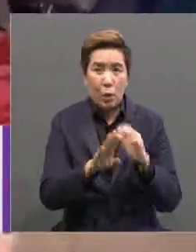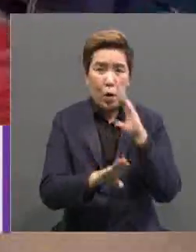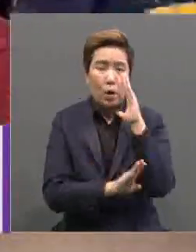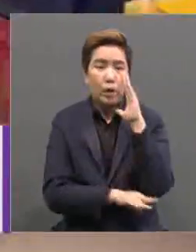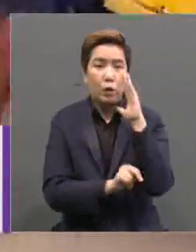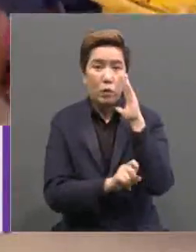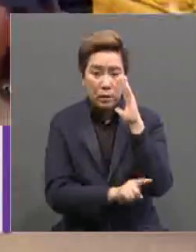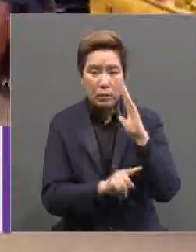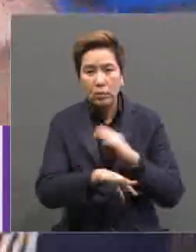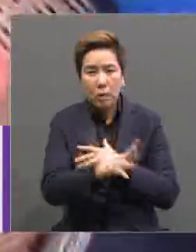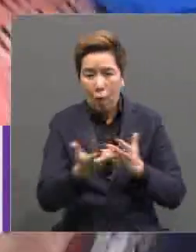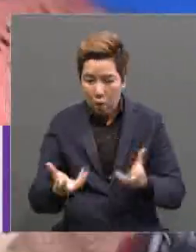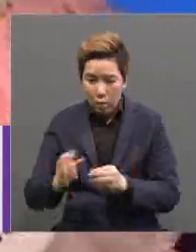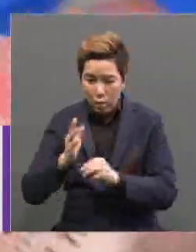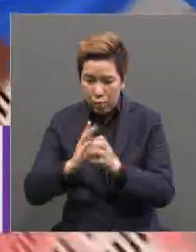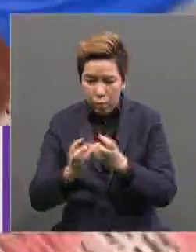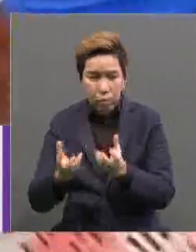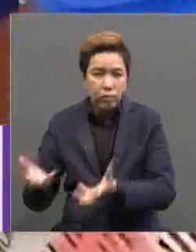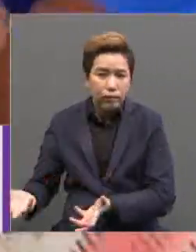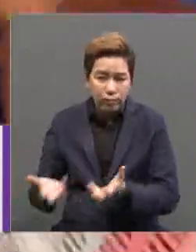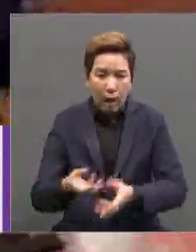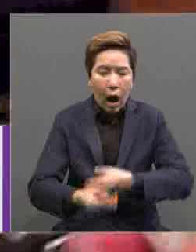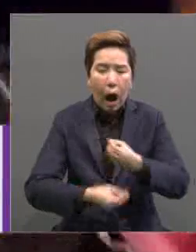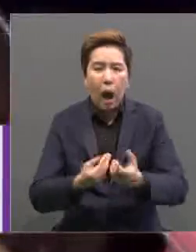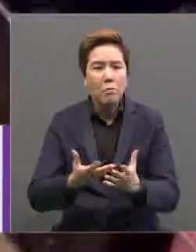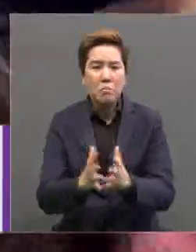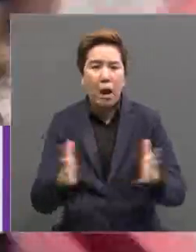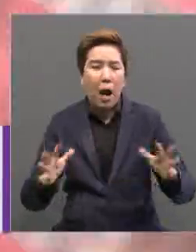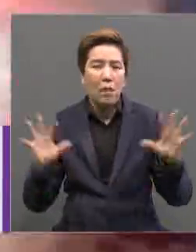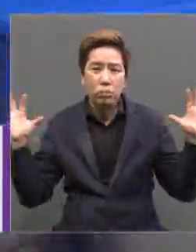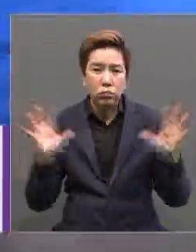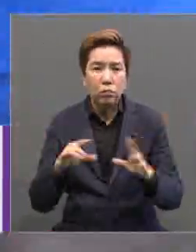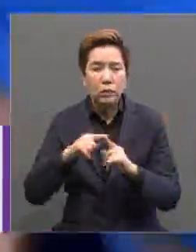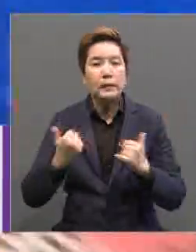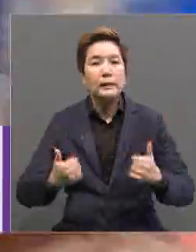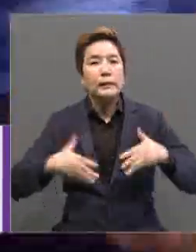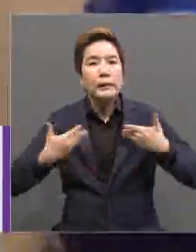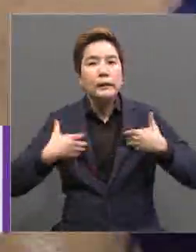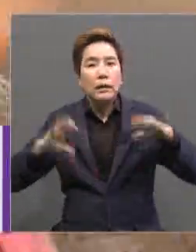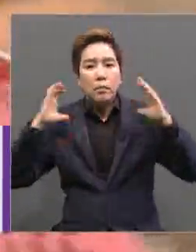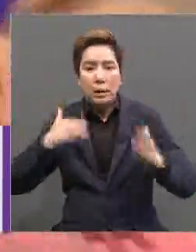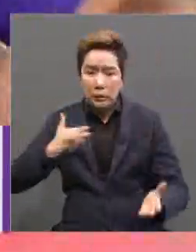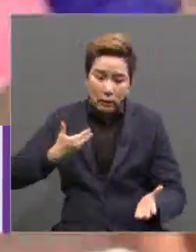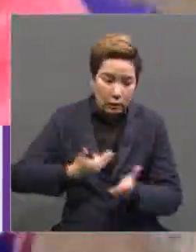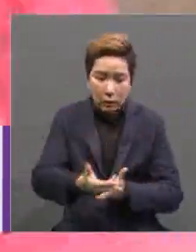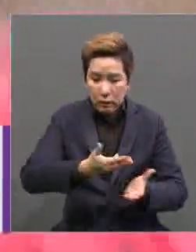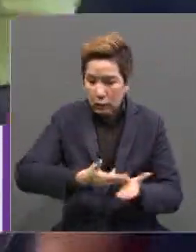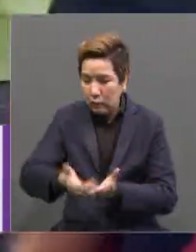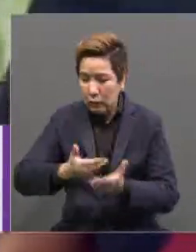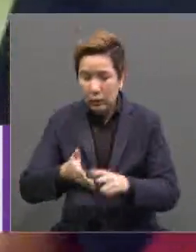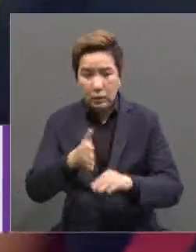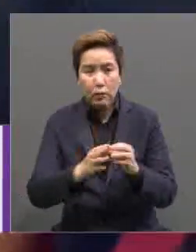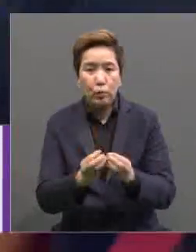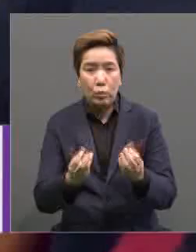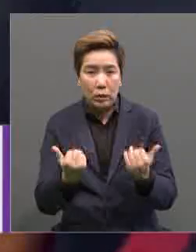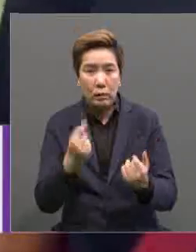ที่ใกล้เคียงด้วยเขานำมังคุดเนี่ยมาจัดจำหน่ายกันเป็นจำนวนมากแล้วก็ต่างดีใจที่ทางจังหวัดเนี่ยเปิดจุดรับซื้อมังคุด